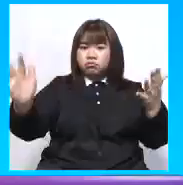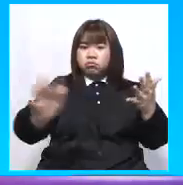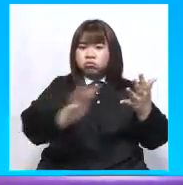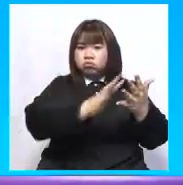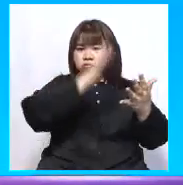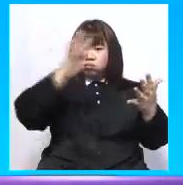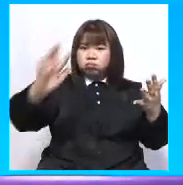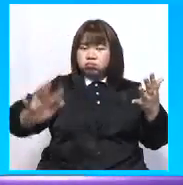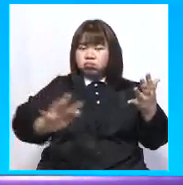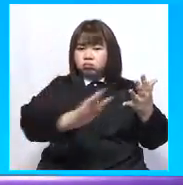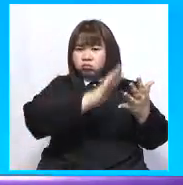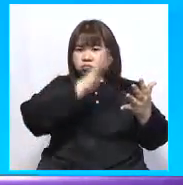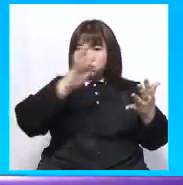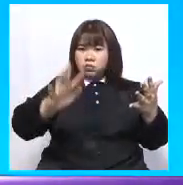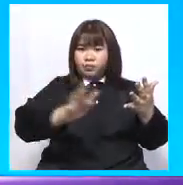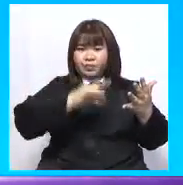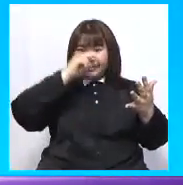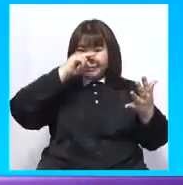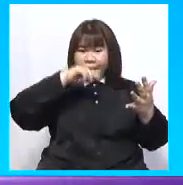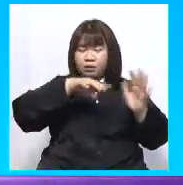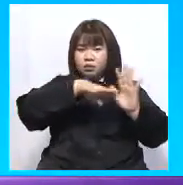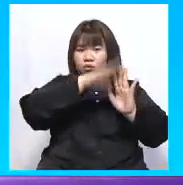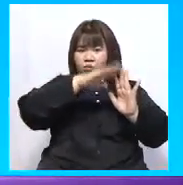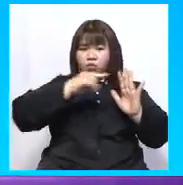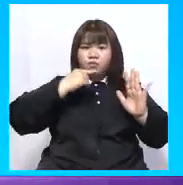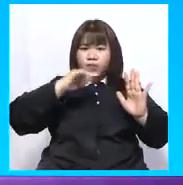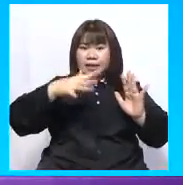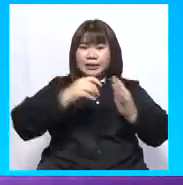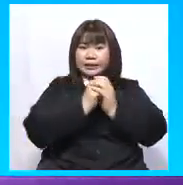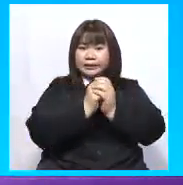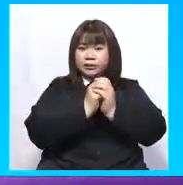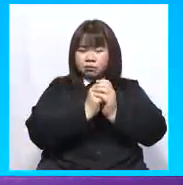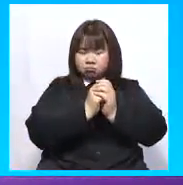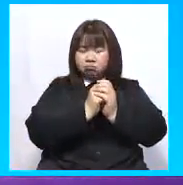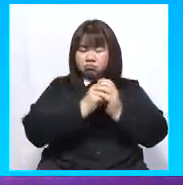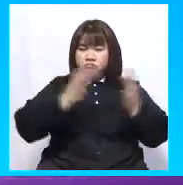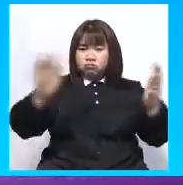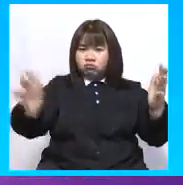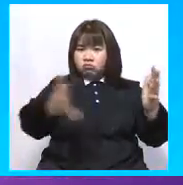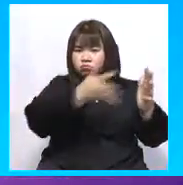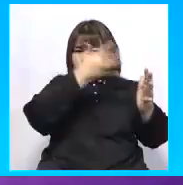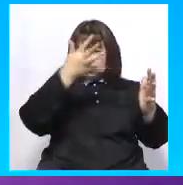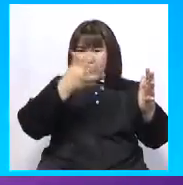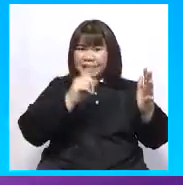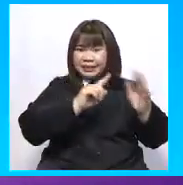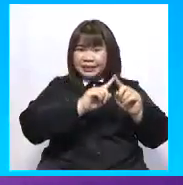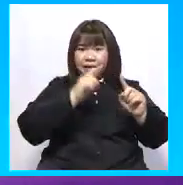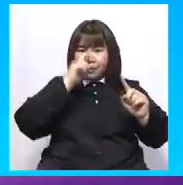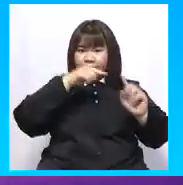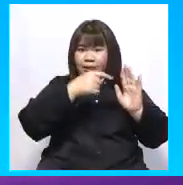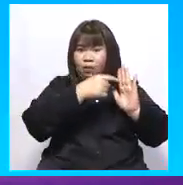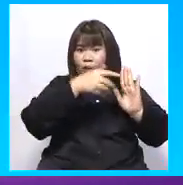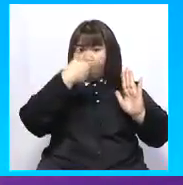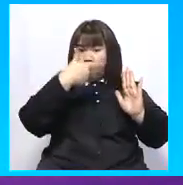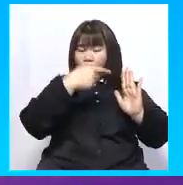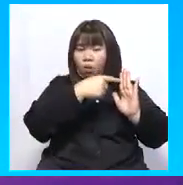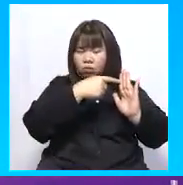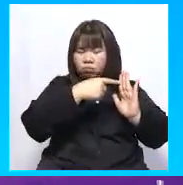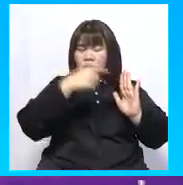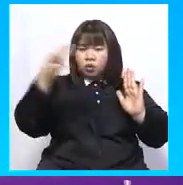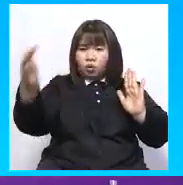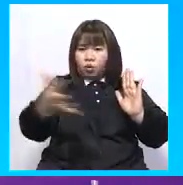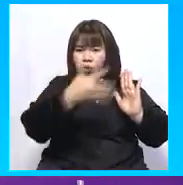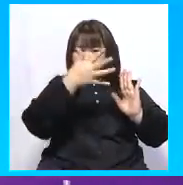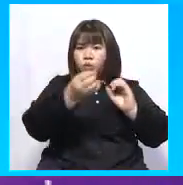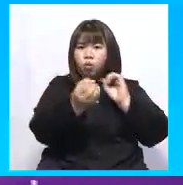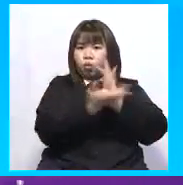จะแผ่ลงมาปกคลุมประเทศไทยตอนบนและทะเลจีนใต้นะคะในขณะที่ประเทศไทยมีอากาศร้อนก็ทำให้บริเวณดังกล่าว